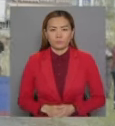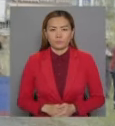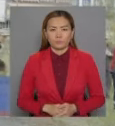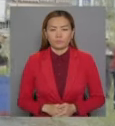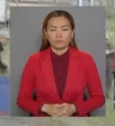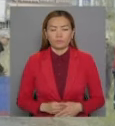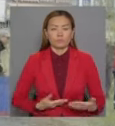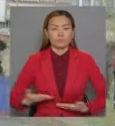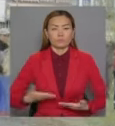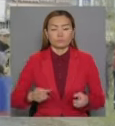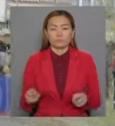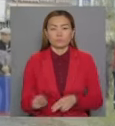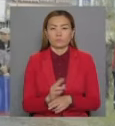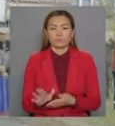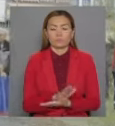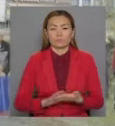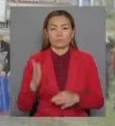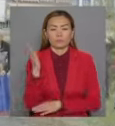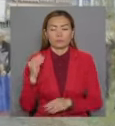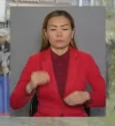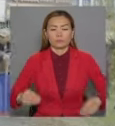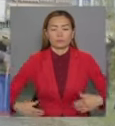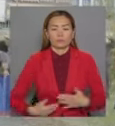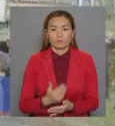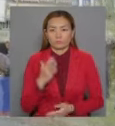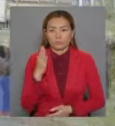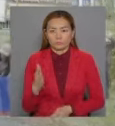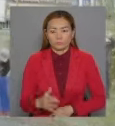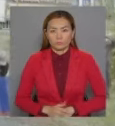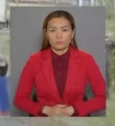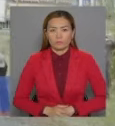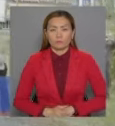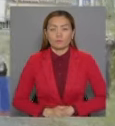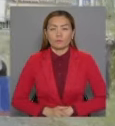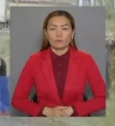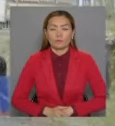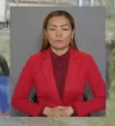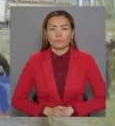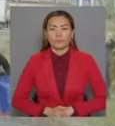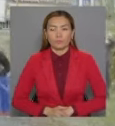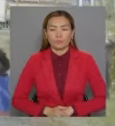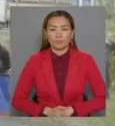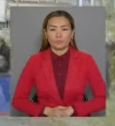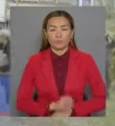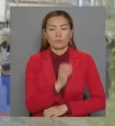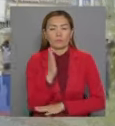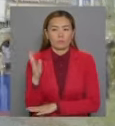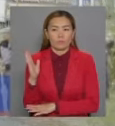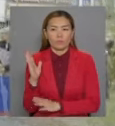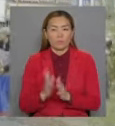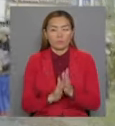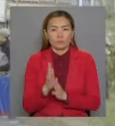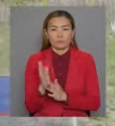жөндеуден өткізіп жатырмыз. Жасыл желектер қайта жаңартылып жатырмыз. Қосымша салып жатырмыз. Осы теректерді отырғызу